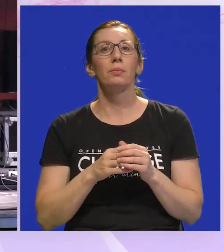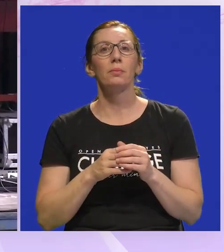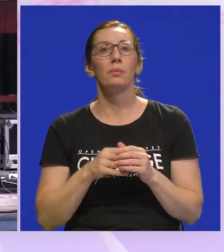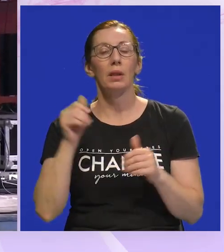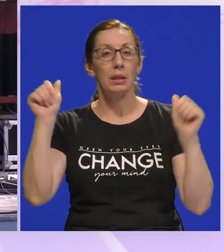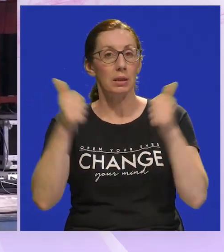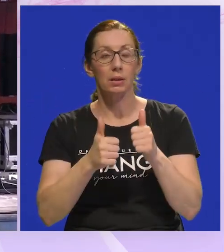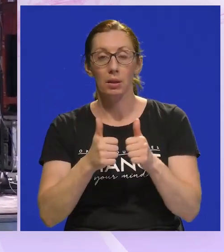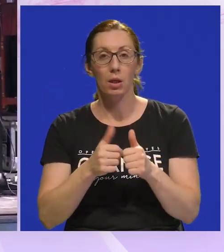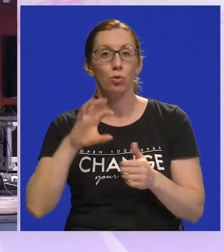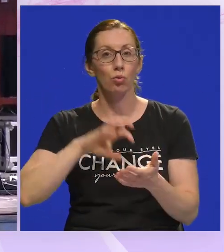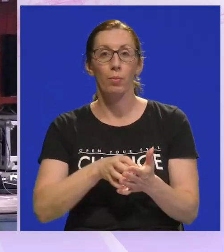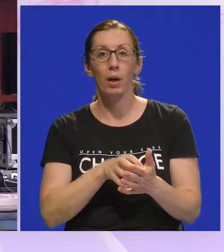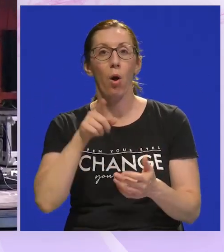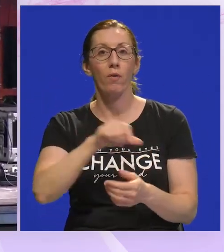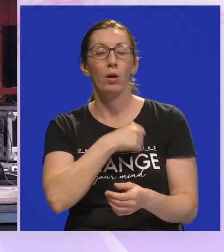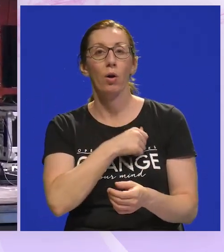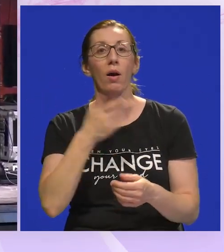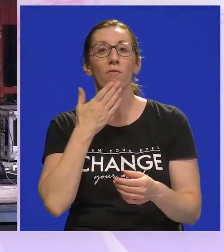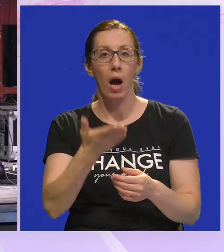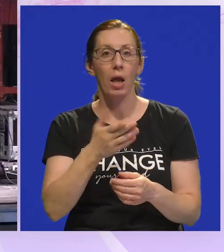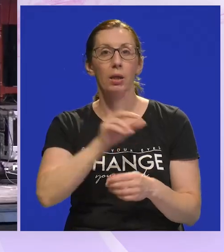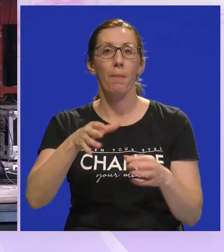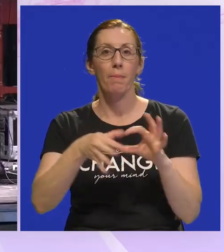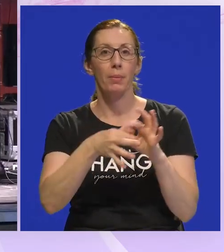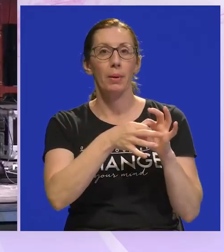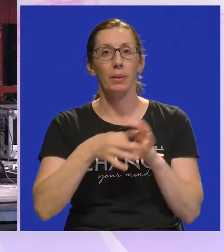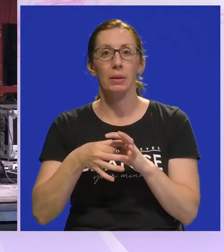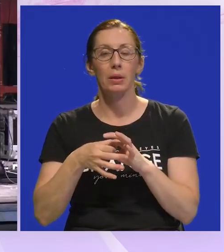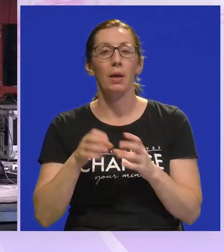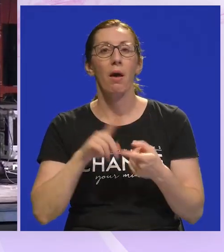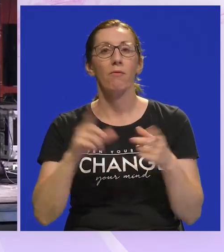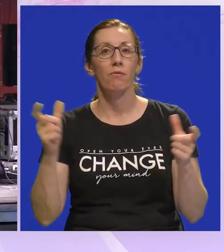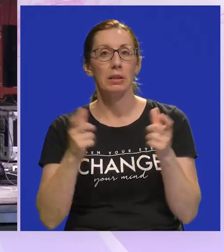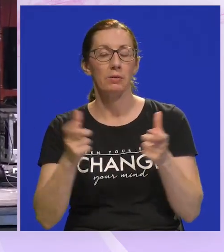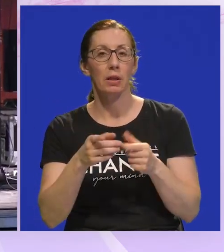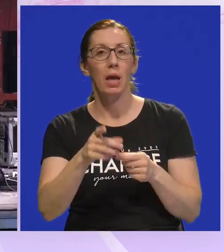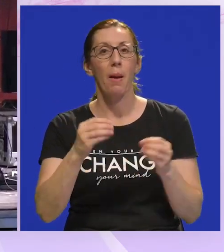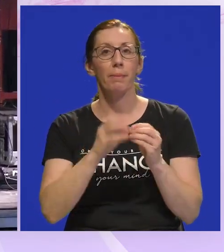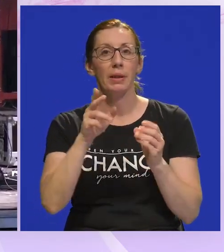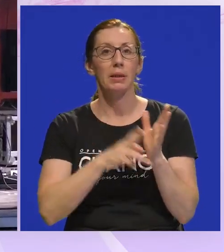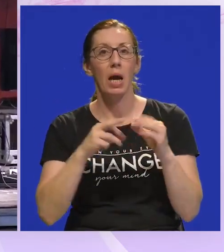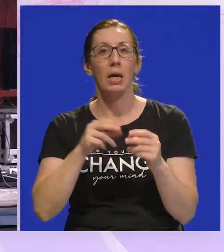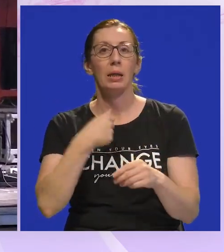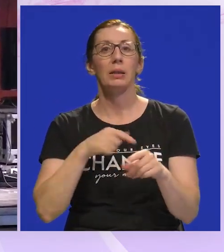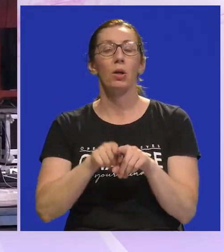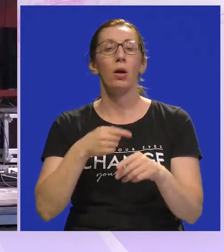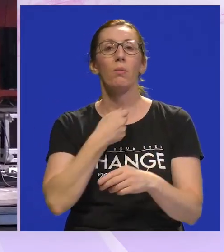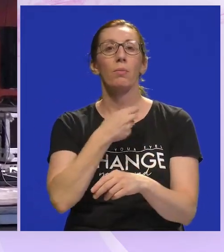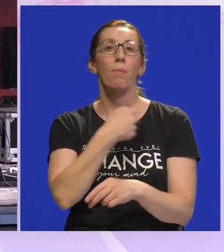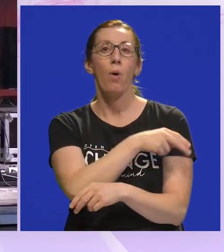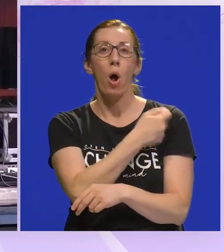i turističke zajednice Istarske županije, a i ove godine, zahvaljujući partnerima festivala, tvrtkama Bina Istrija,